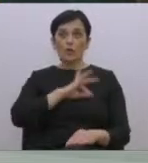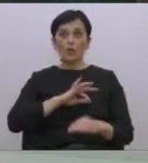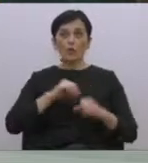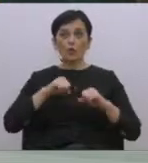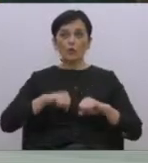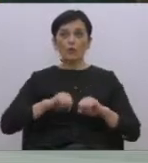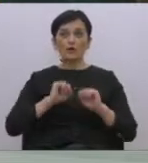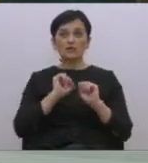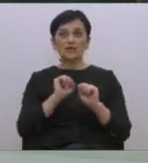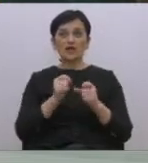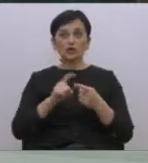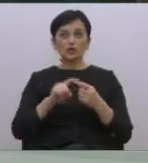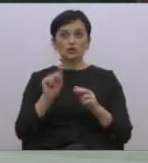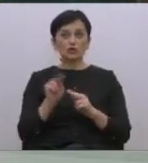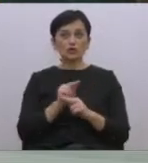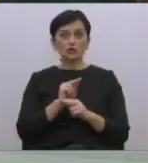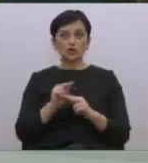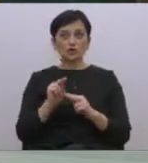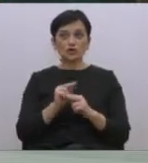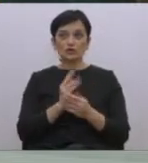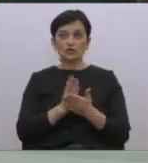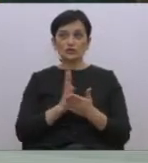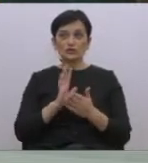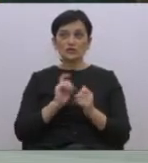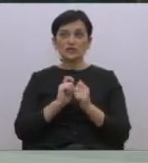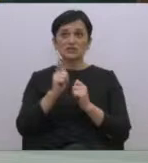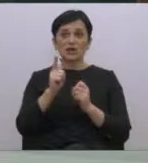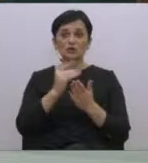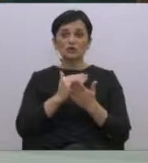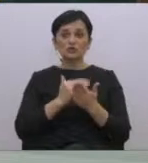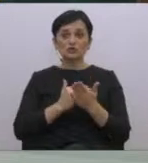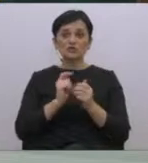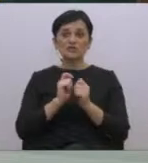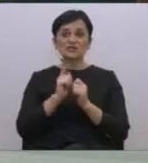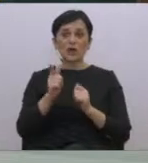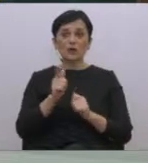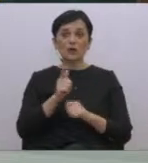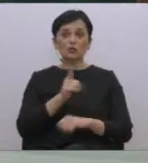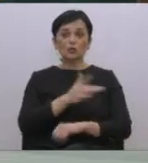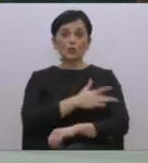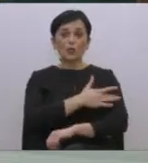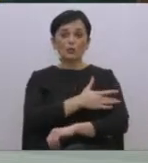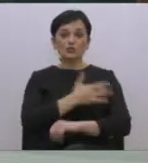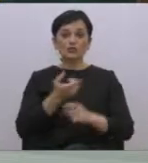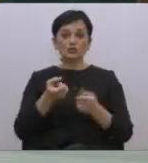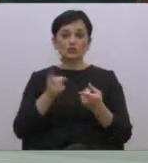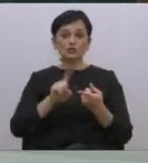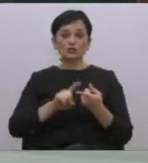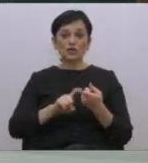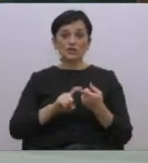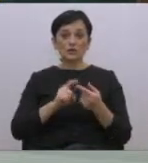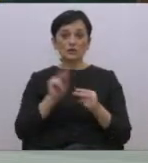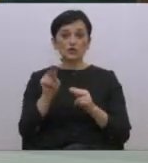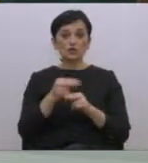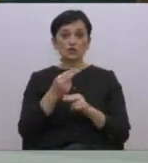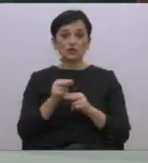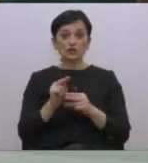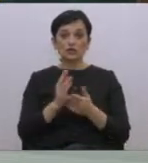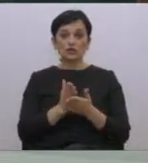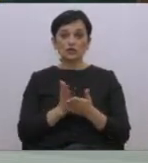suplebi, datu șesahe, arari șenișnebi, sagada scos sistemi, sagada scos monfarebi, monfarebi șesahe, arari